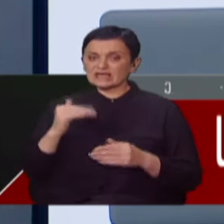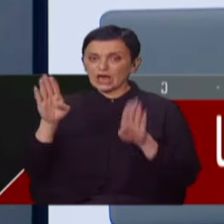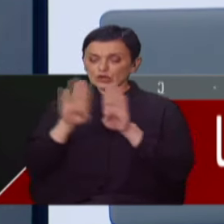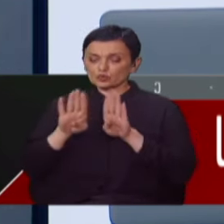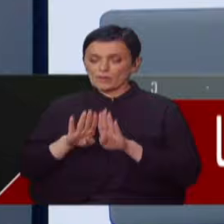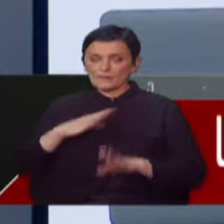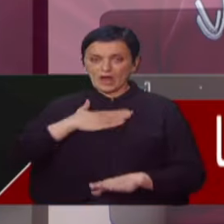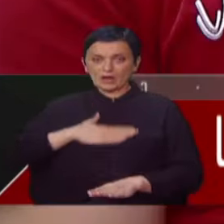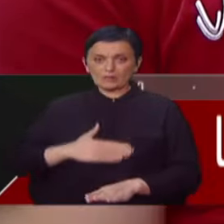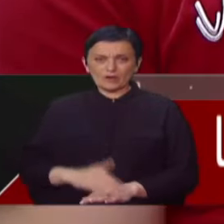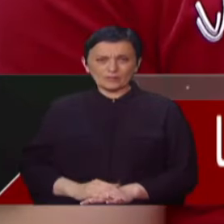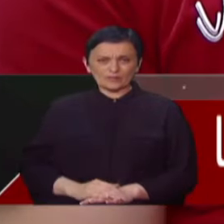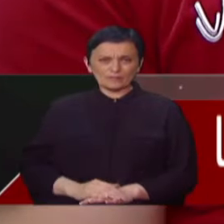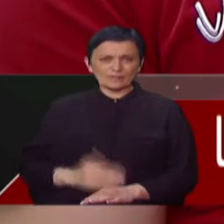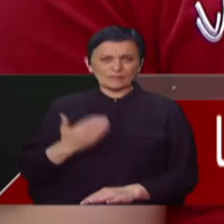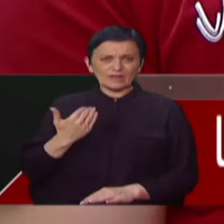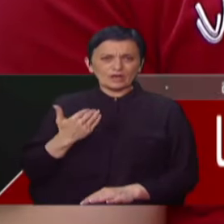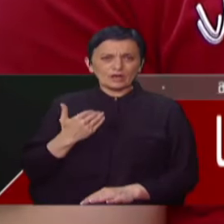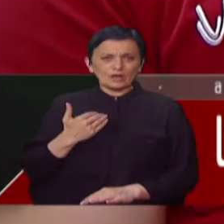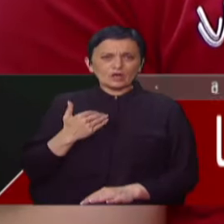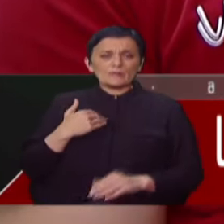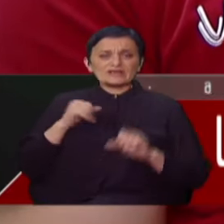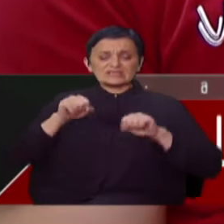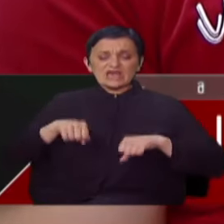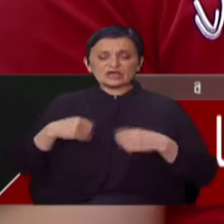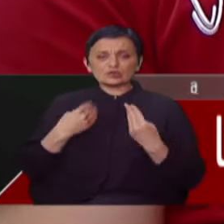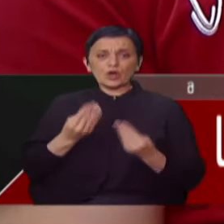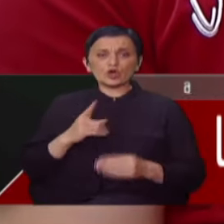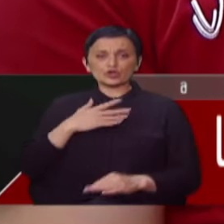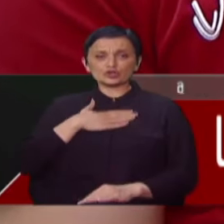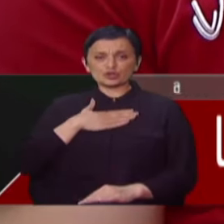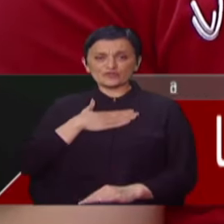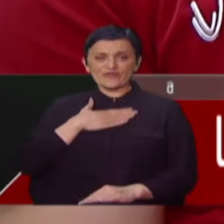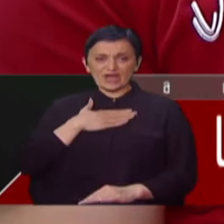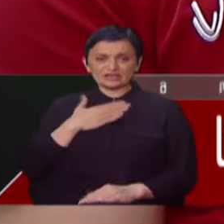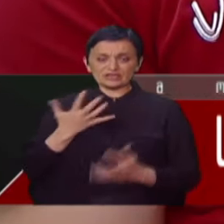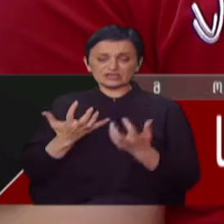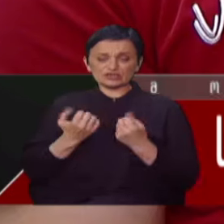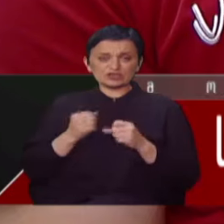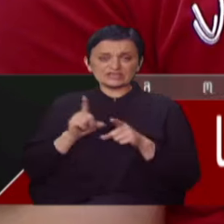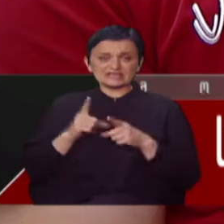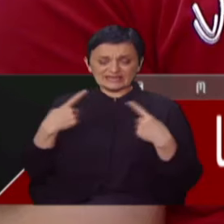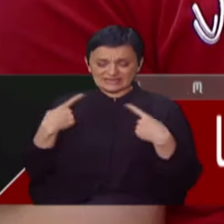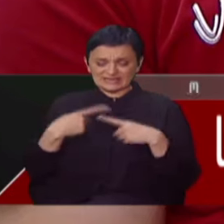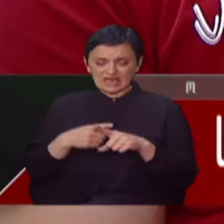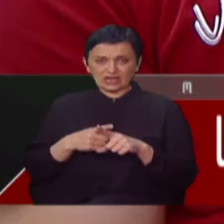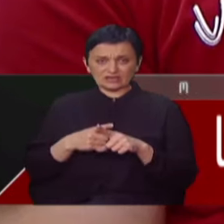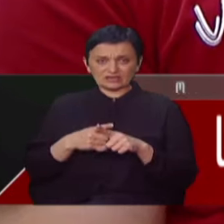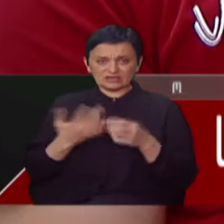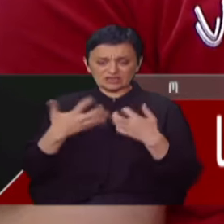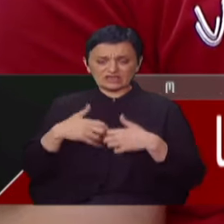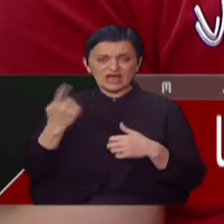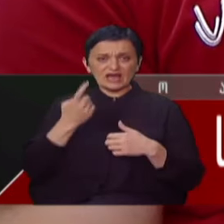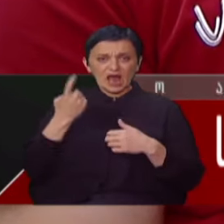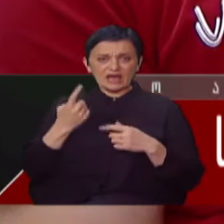აკმაყოფილებდნენ. Social მეწარმეობის პროგრამა მოგცა საშუალება, რომ ჩვენ შეგვეძინა ისეთი ტექნიკა, ისეთი